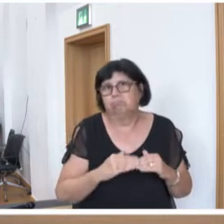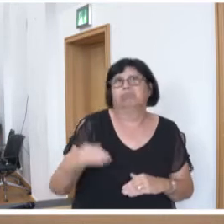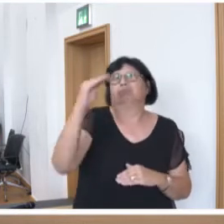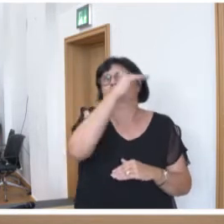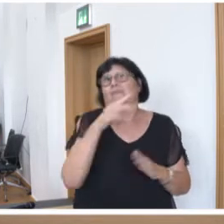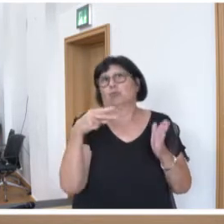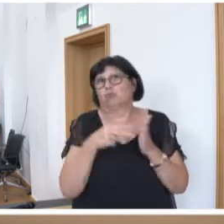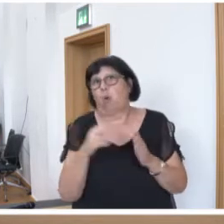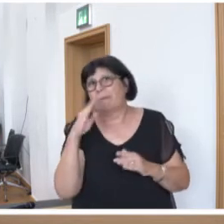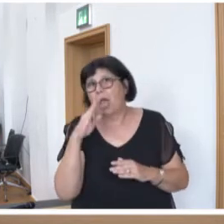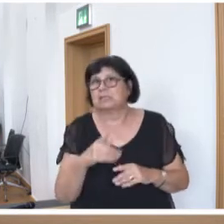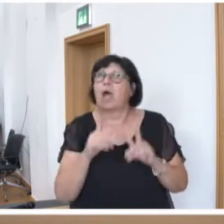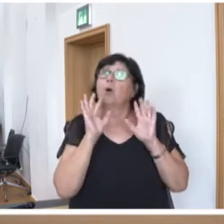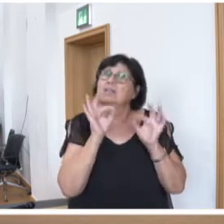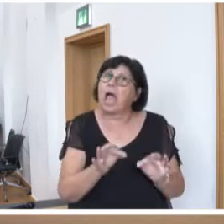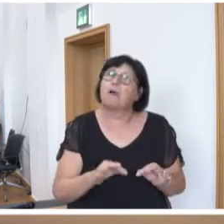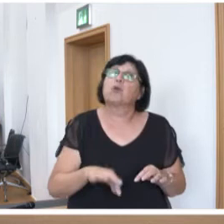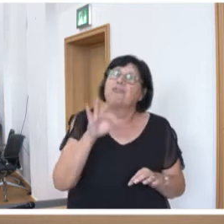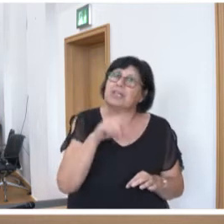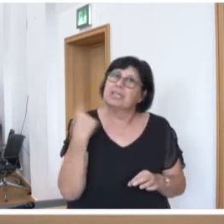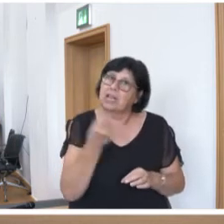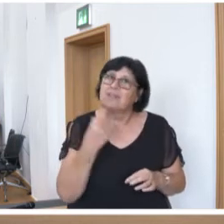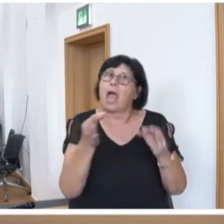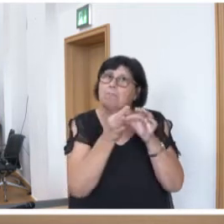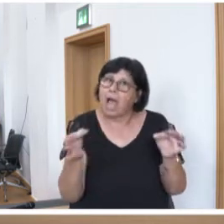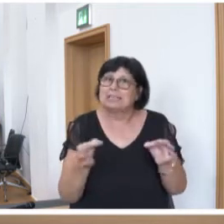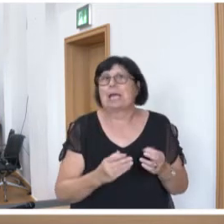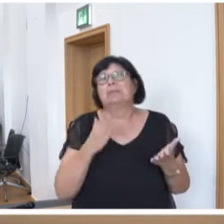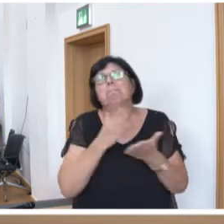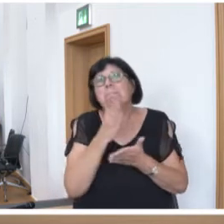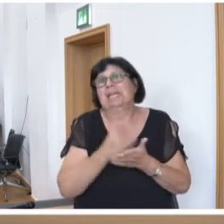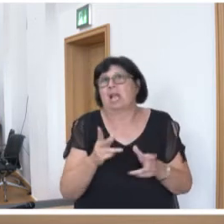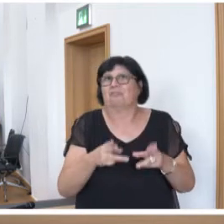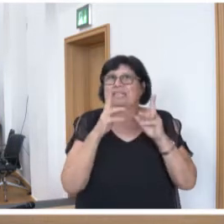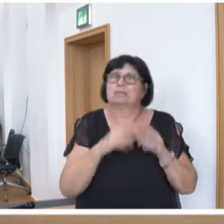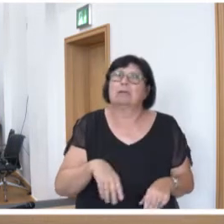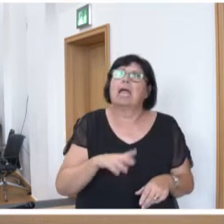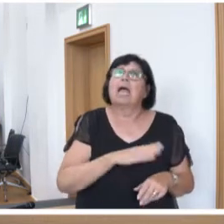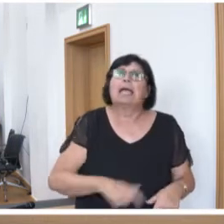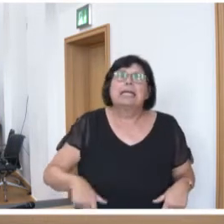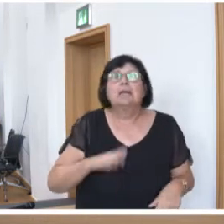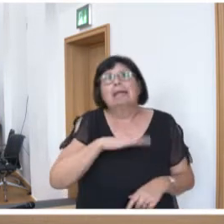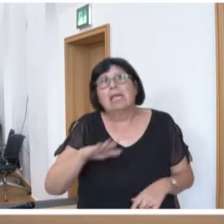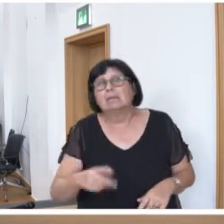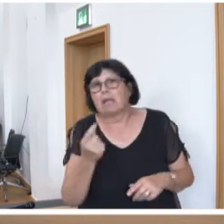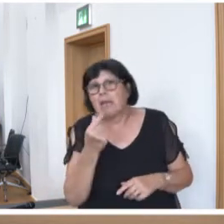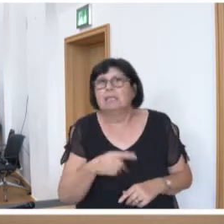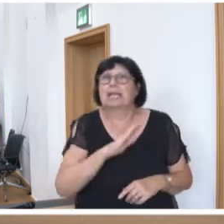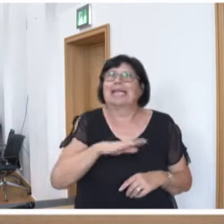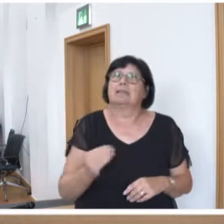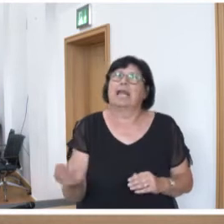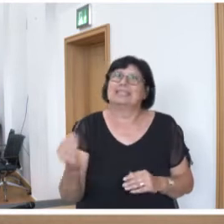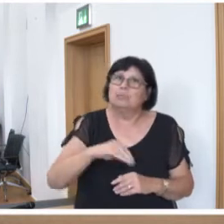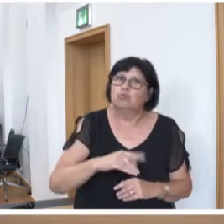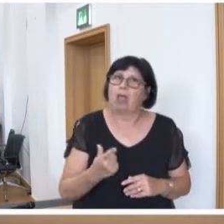dafür finden wir Maßnahmen mit mittelfristigem Effekt im Entlastungspaket. Kindergeld, Kinderzuschlag, das sind Entlastungen, die Familien